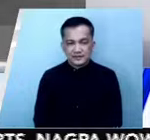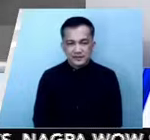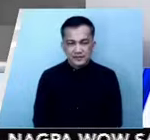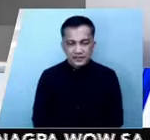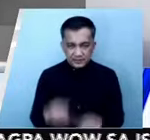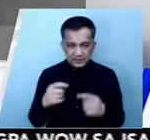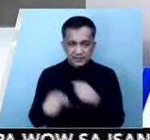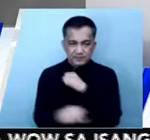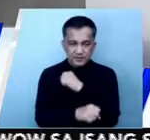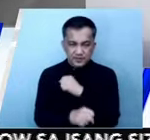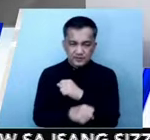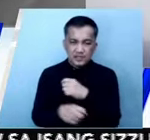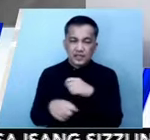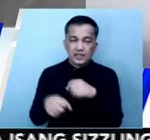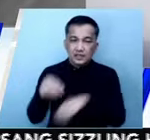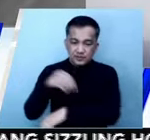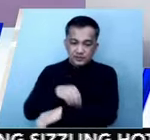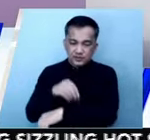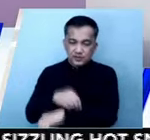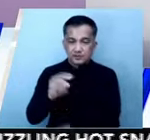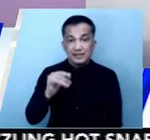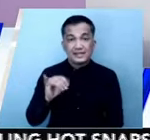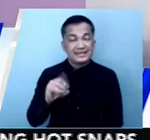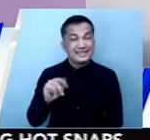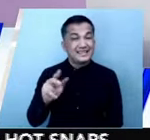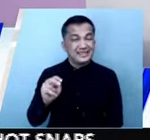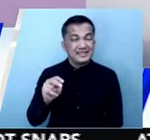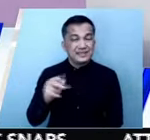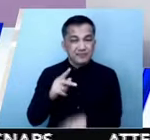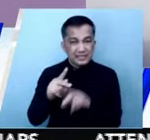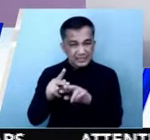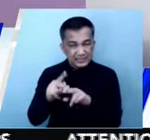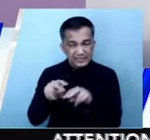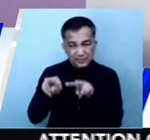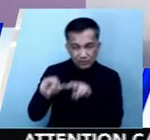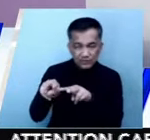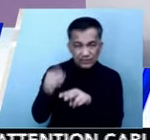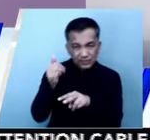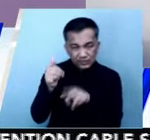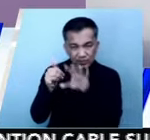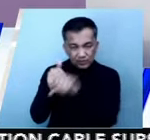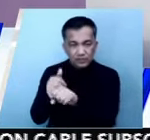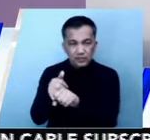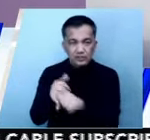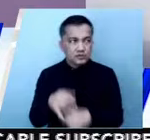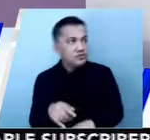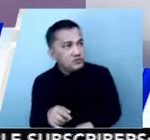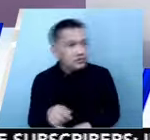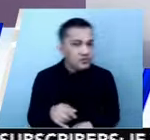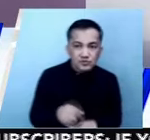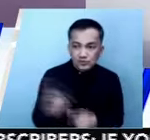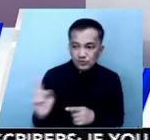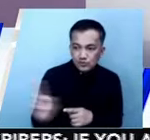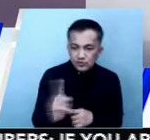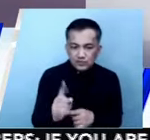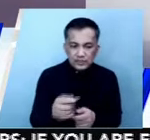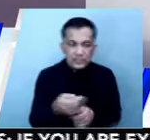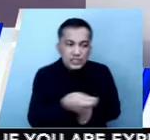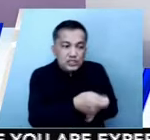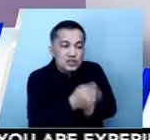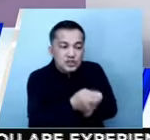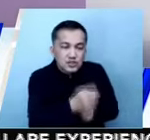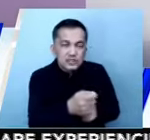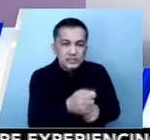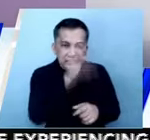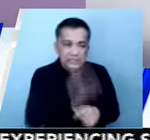isang tindahan sa Mangaldan, Pangasinan, nahulikam. Pasilip-silip pa ang lalaki habang sinusubukang sungkitin at sirain ang padlock ng